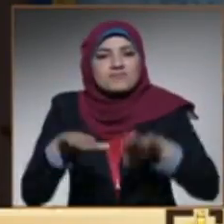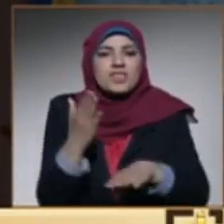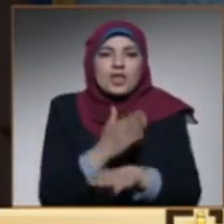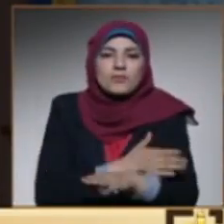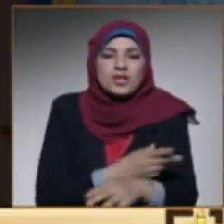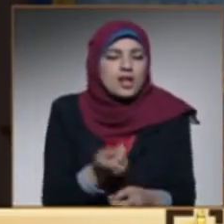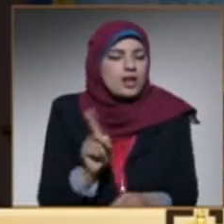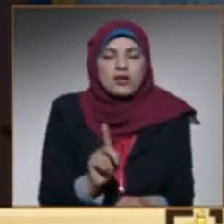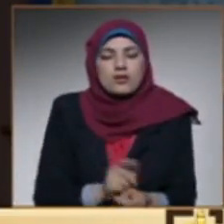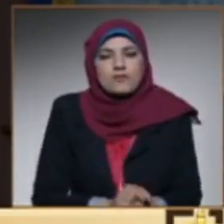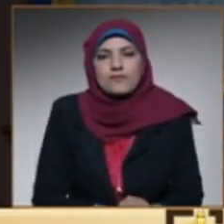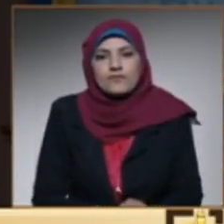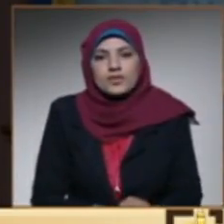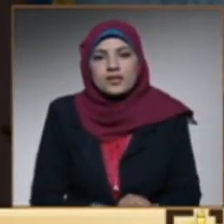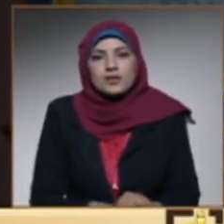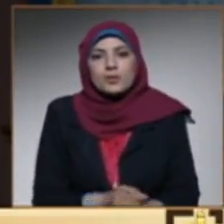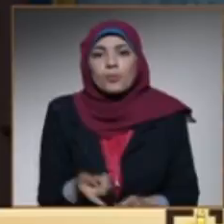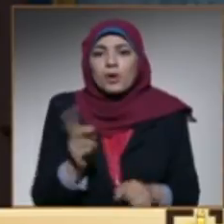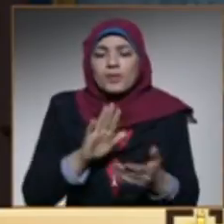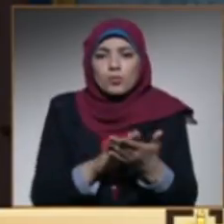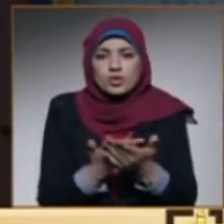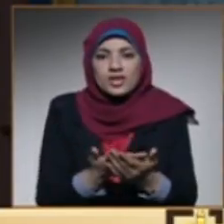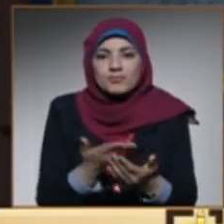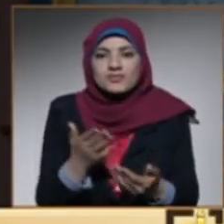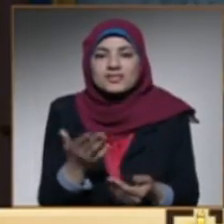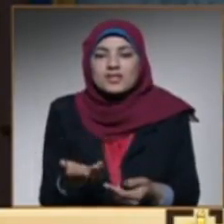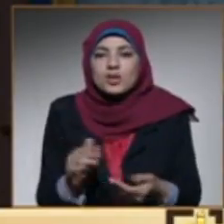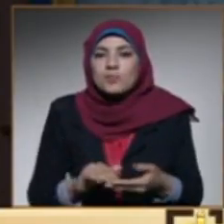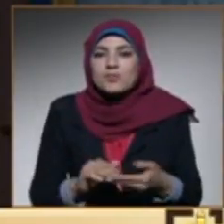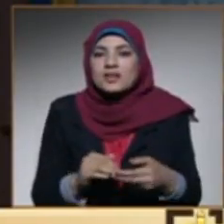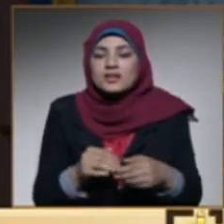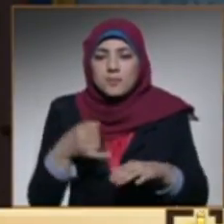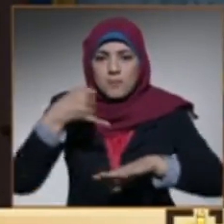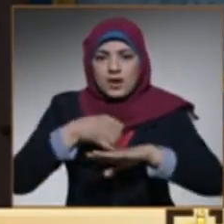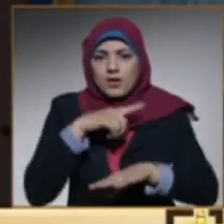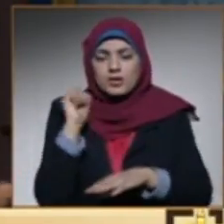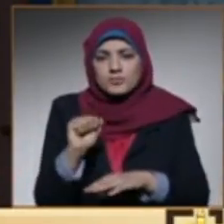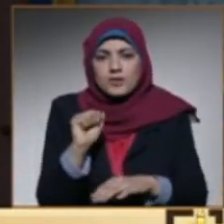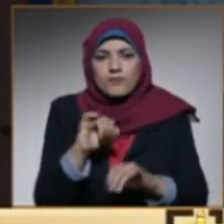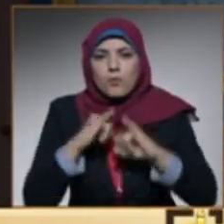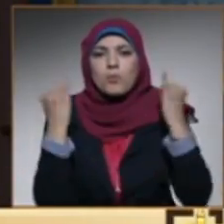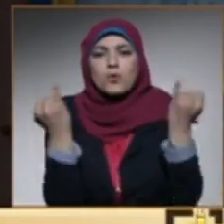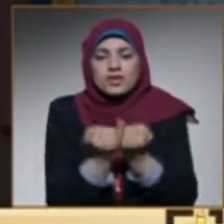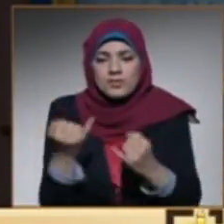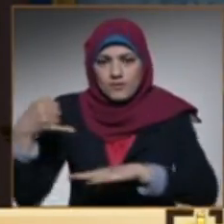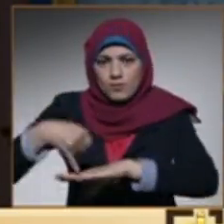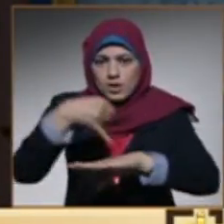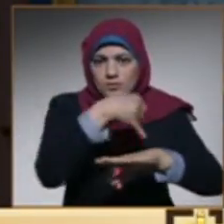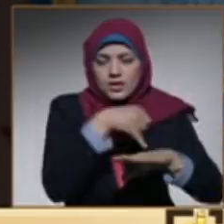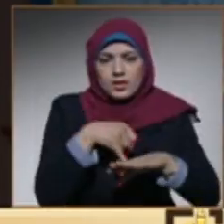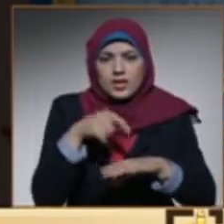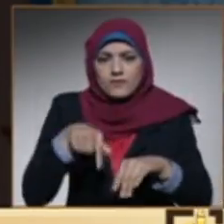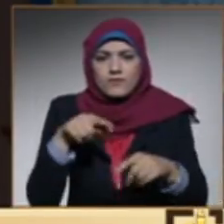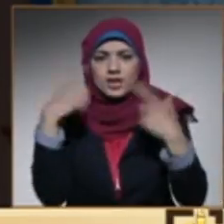شخصين. وان طبعا المترجمين ان هم يبقى ليهم مكان في المجتمع، في كل مكان في